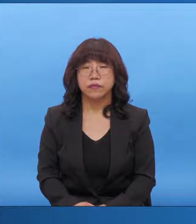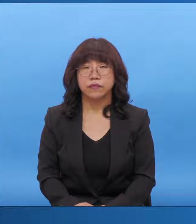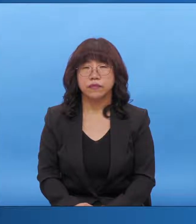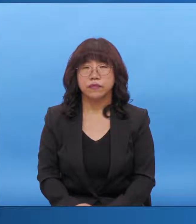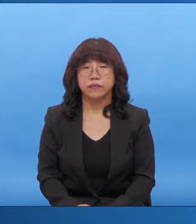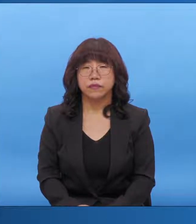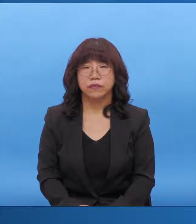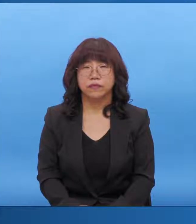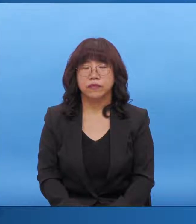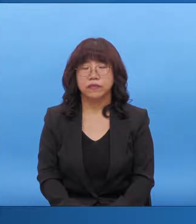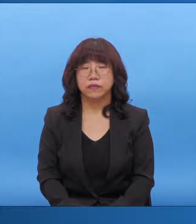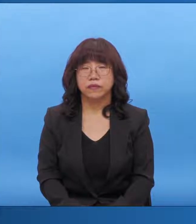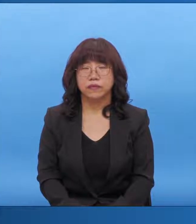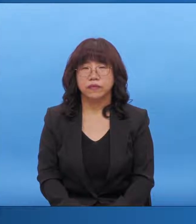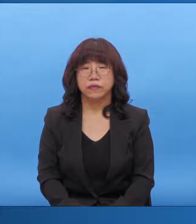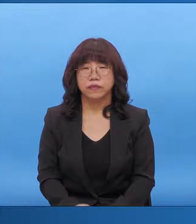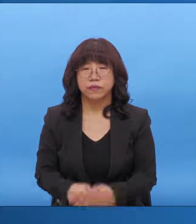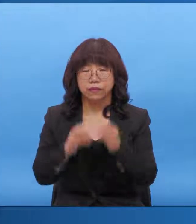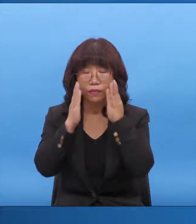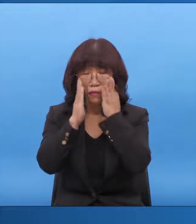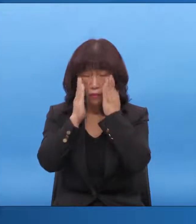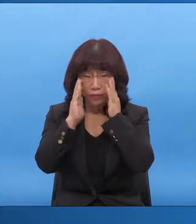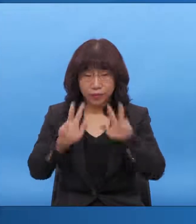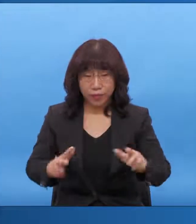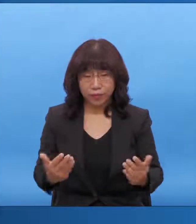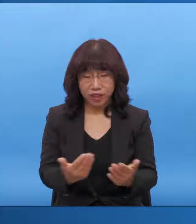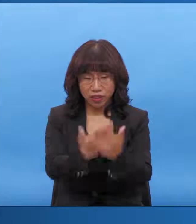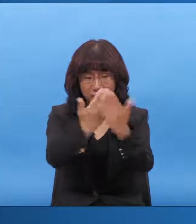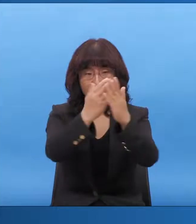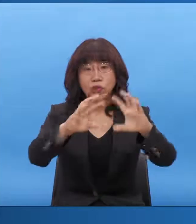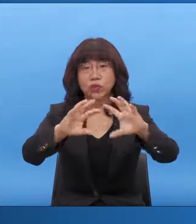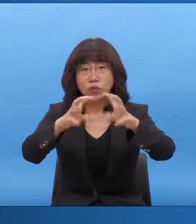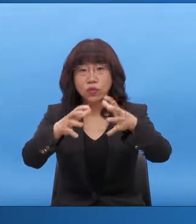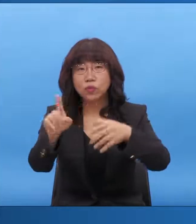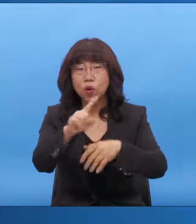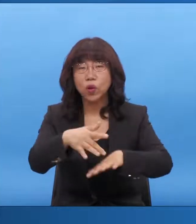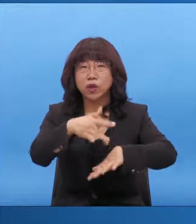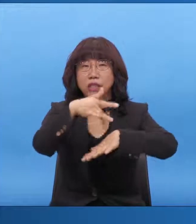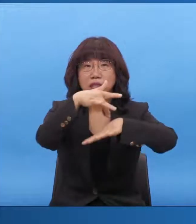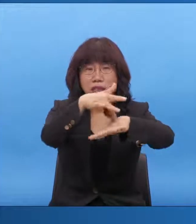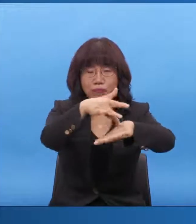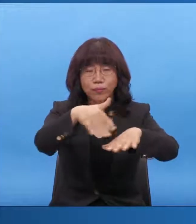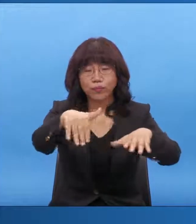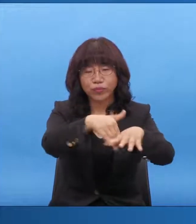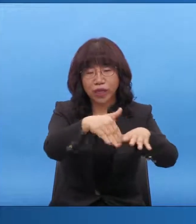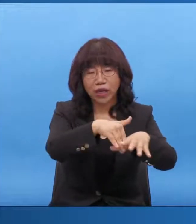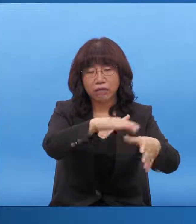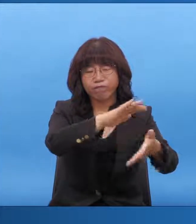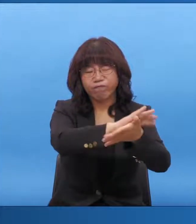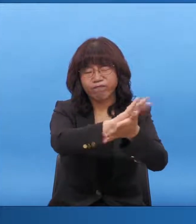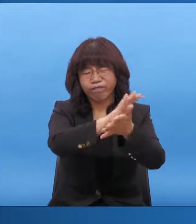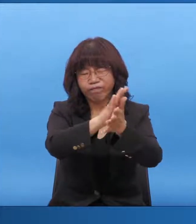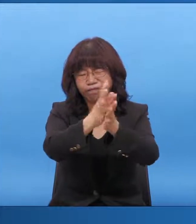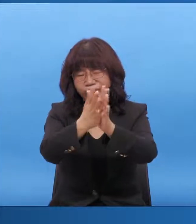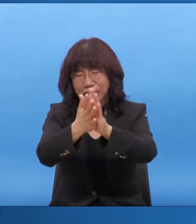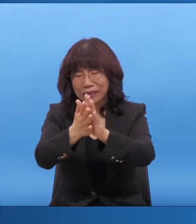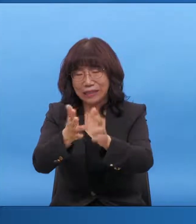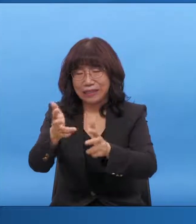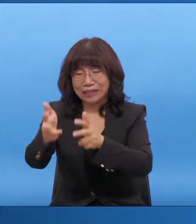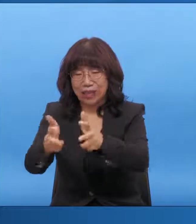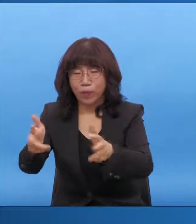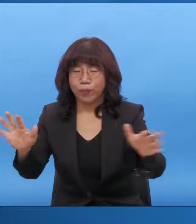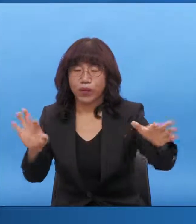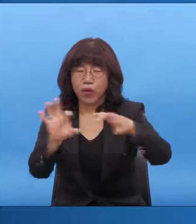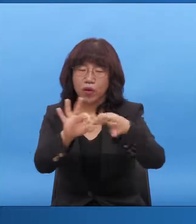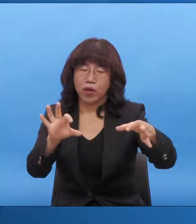산업화시키는 일이 선진국에서 막 일어나고 있습니다. And of course, advanced nations right now, they're taking demonology and they're establishing